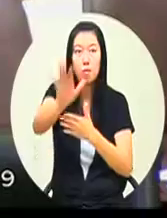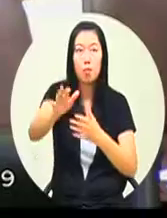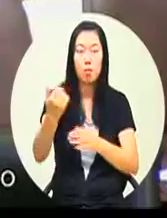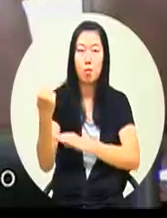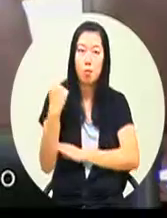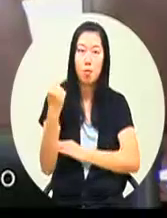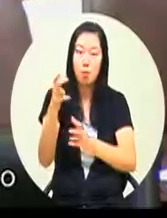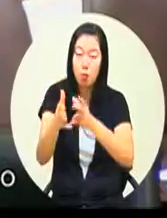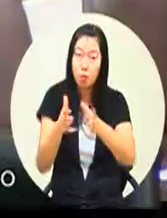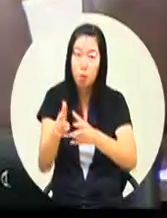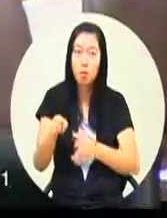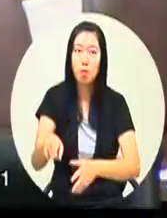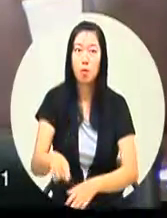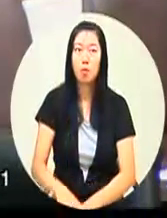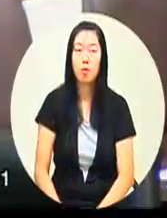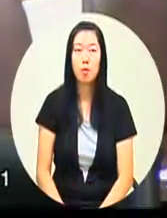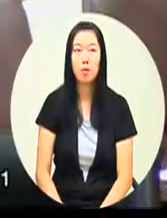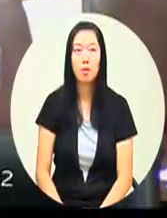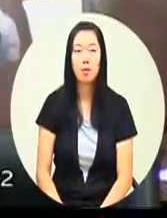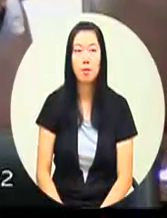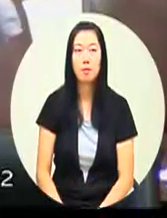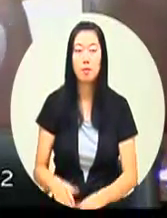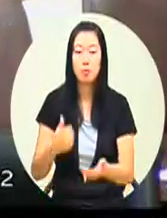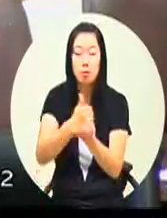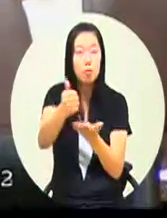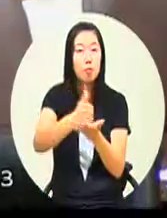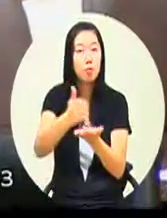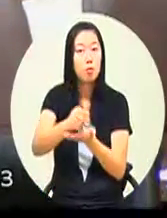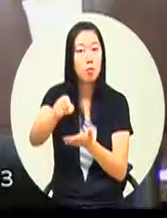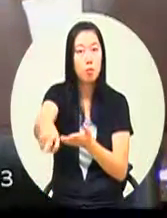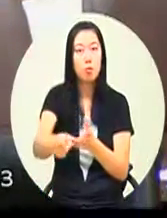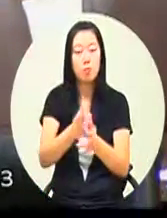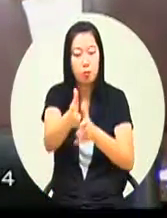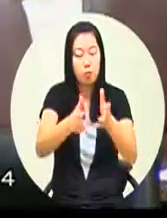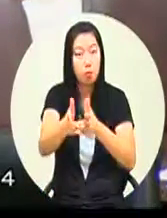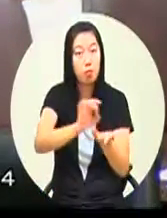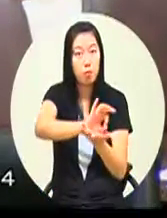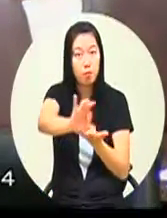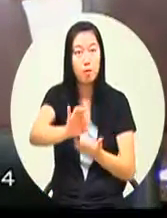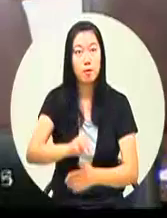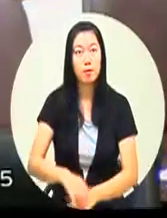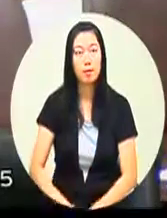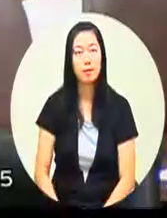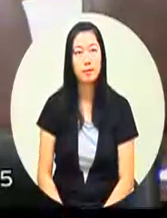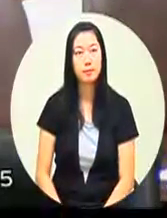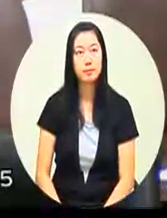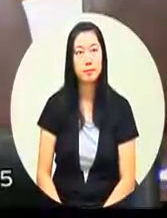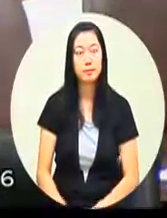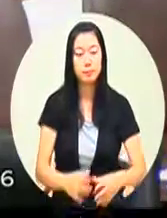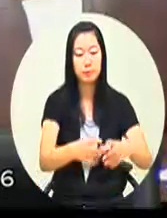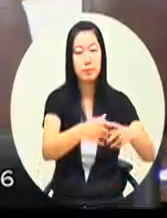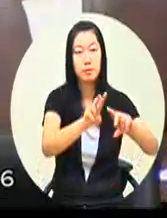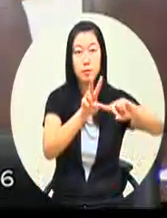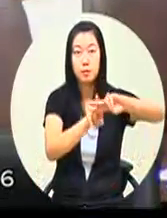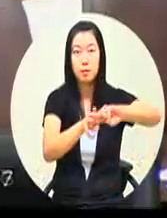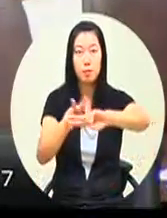透过水管路，然后一直给供水给工业用的那现在那两口井还有没